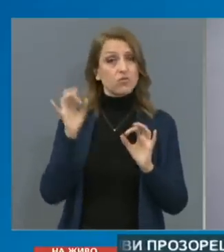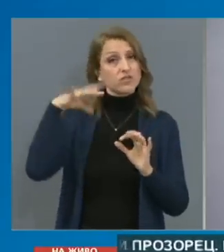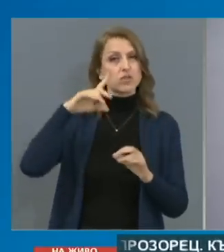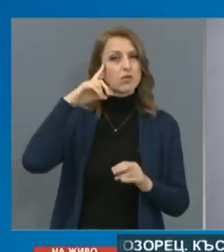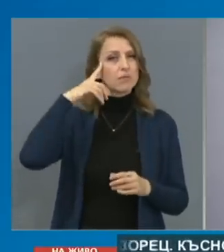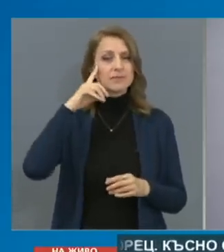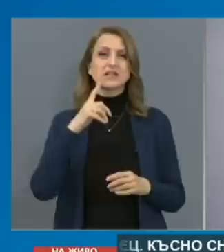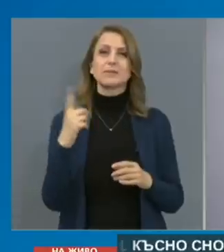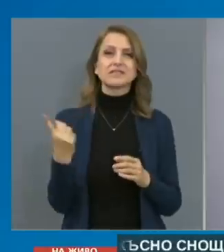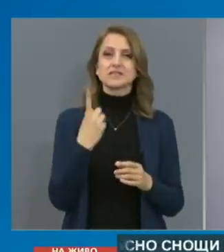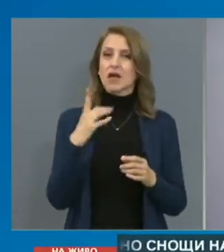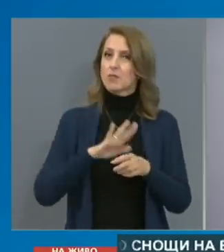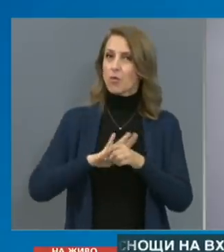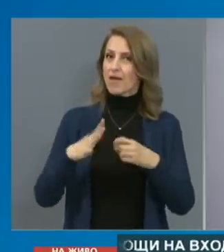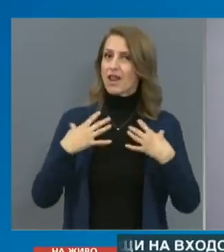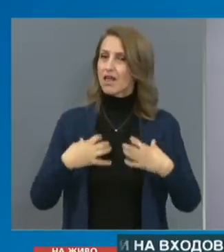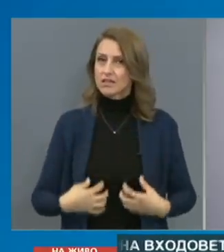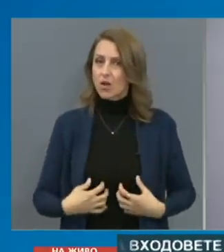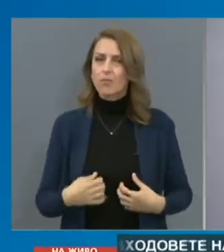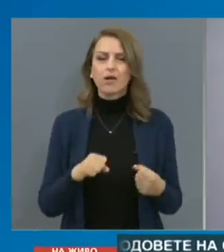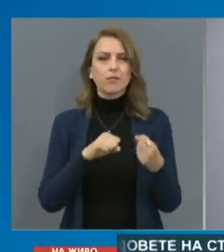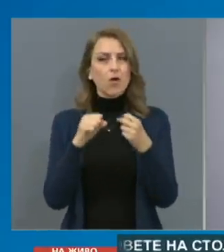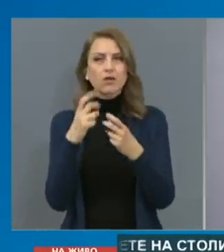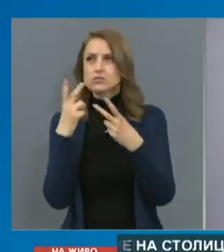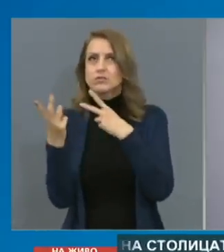това се установи, че таргетен и за